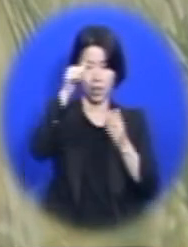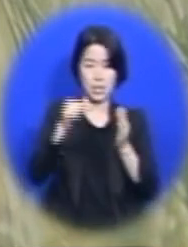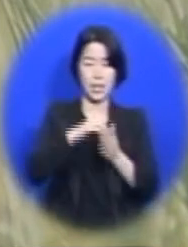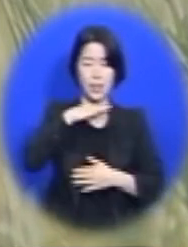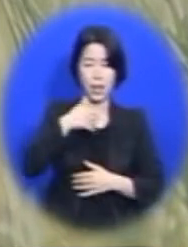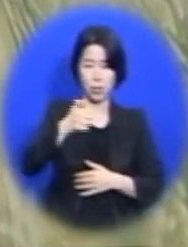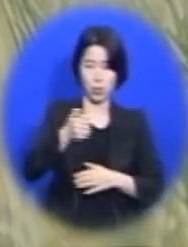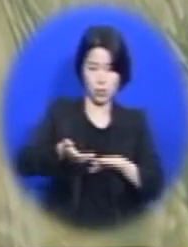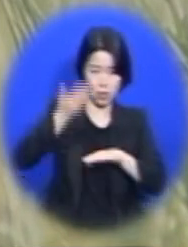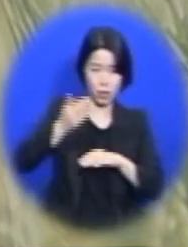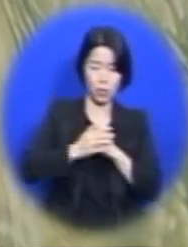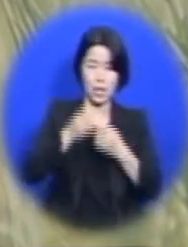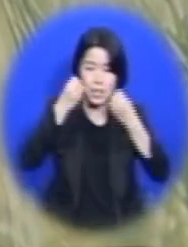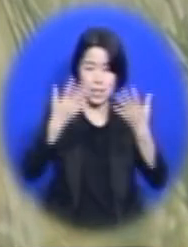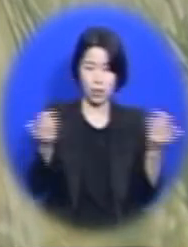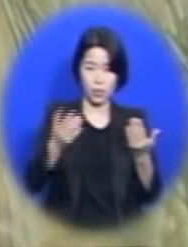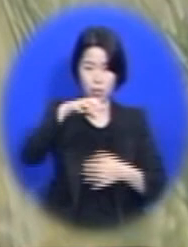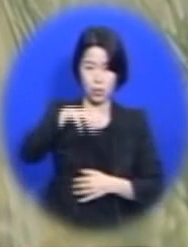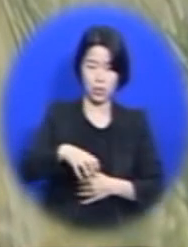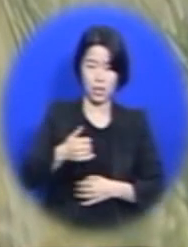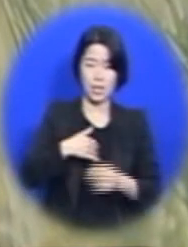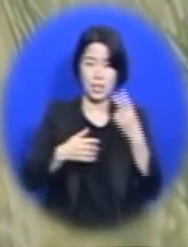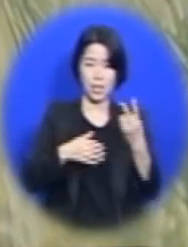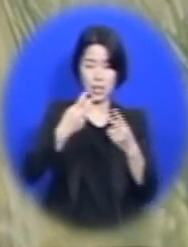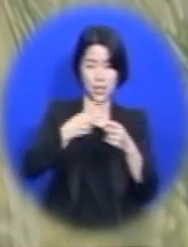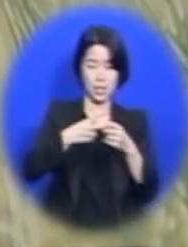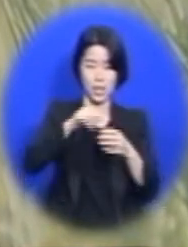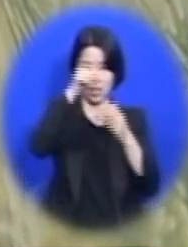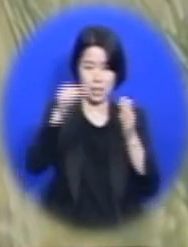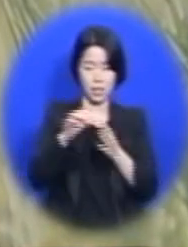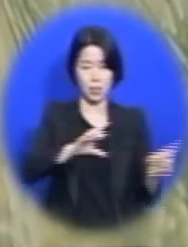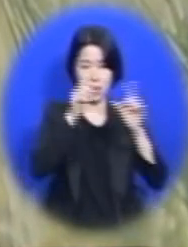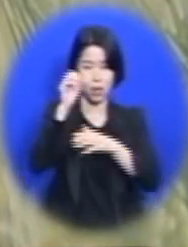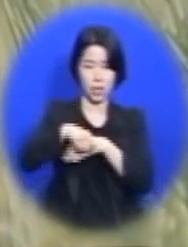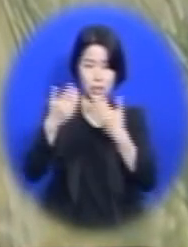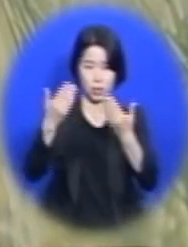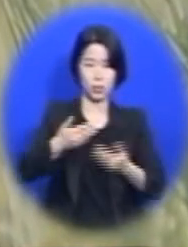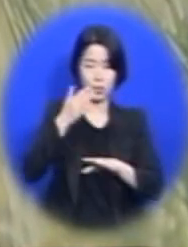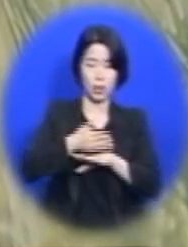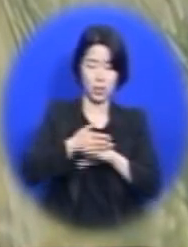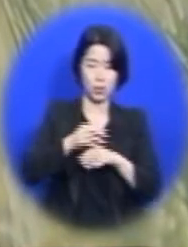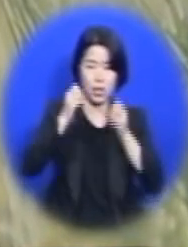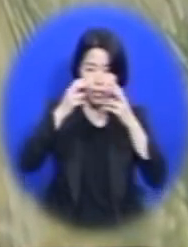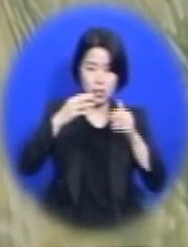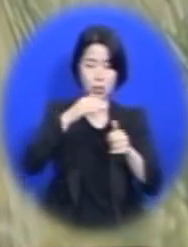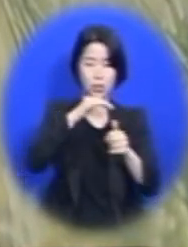50에 넘어서며 새로운 직장에서 제2의 삶을 허락하신 것도 감사하고 선교사로